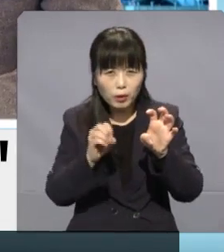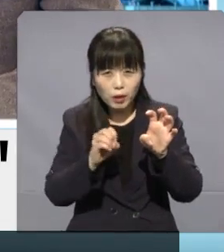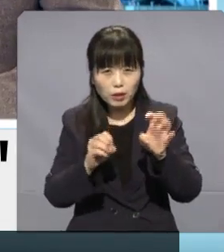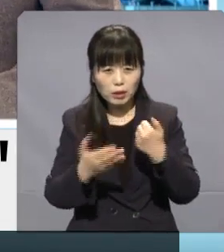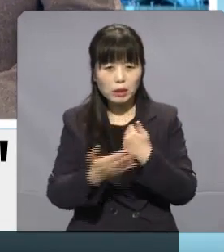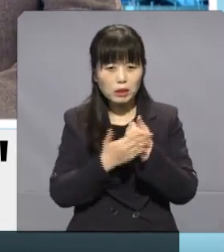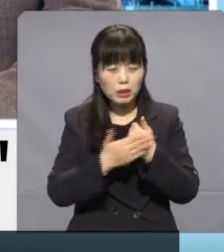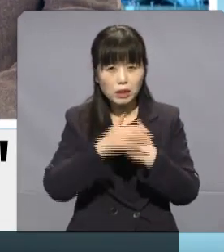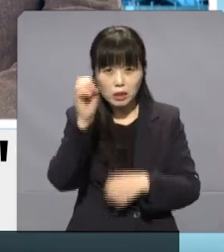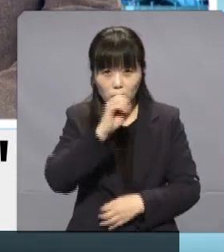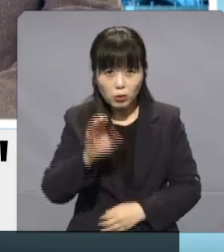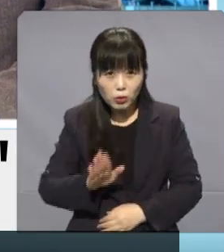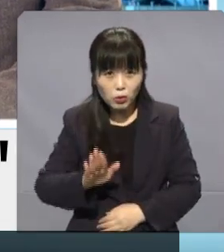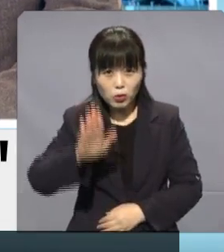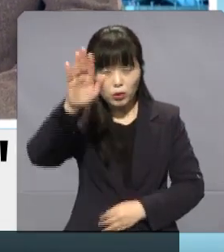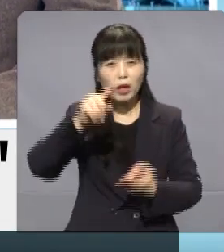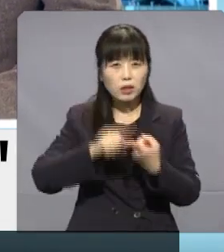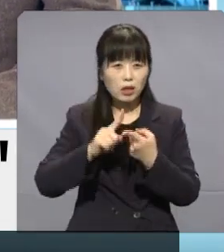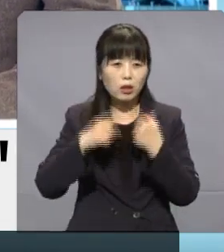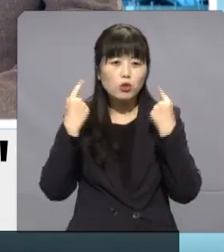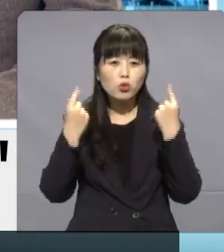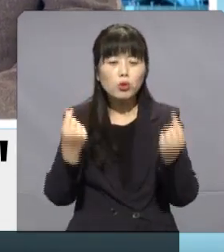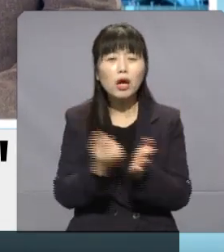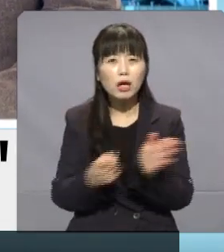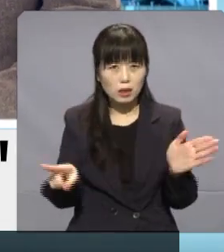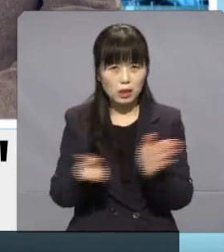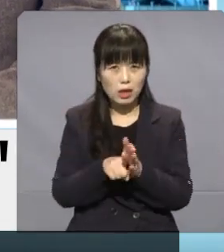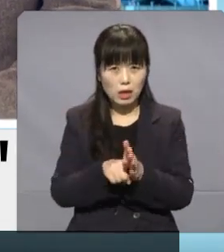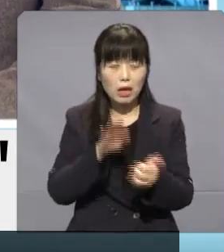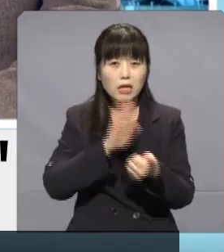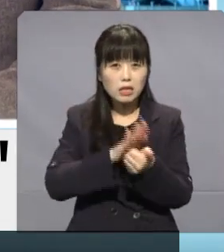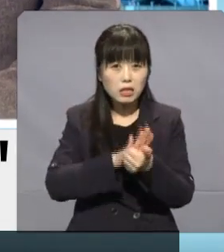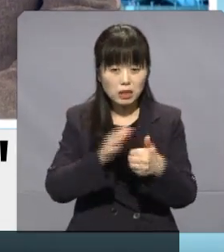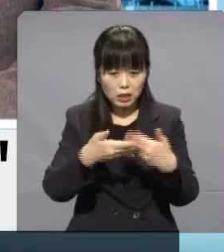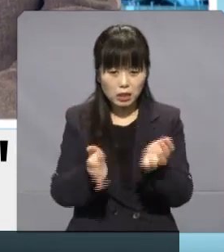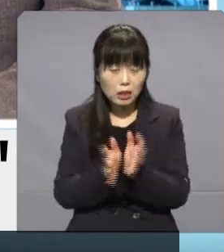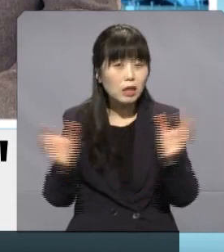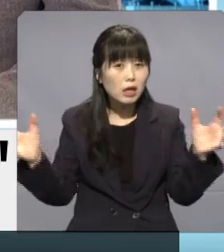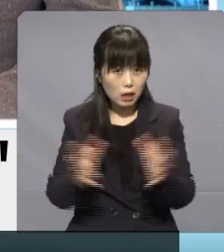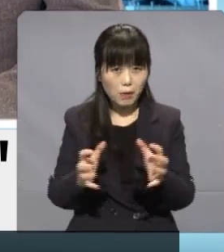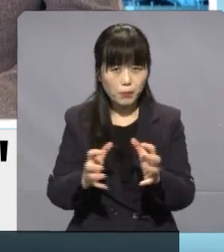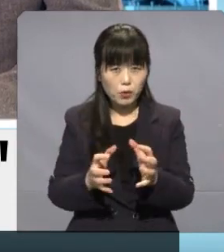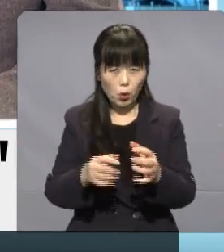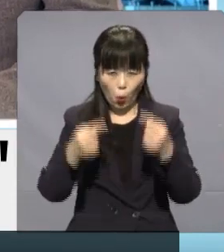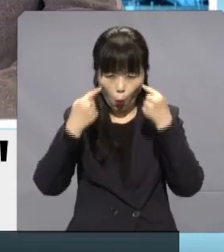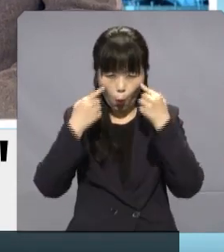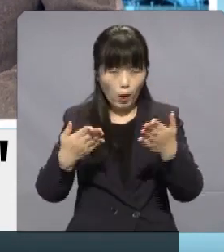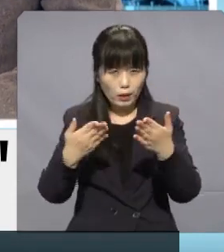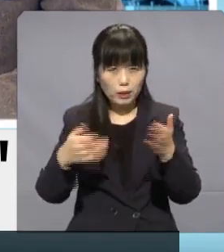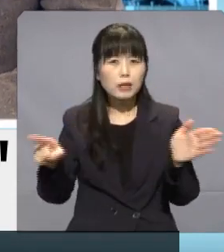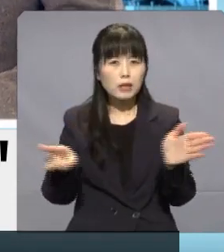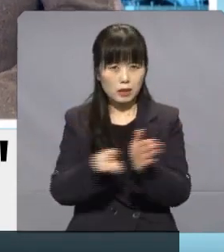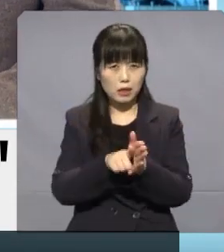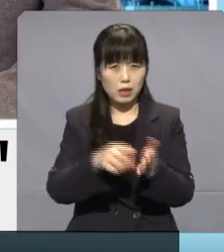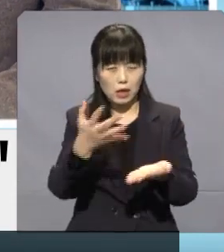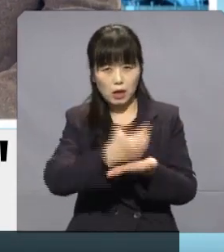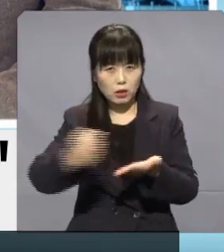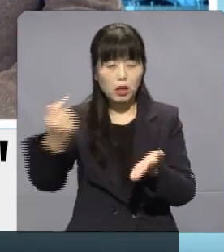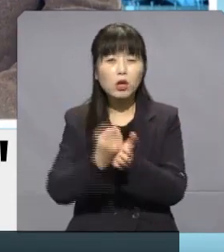끌어올린 지지율을 갖다가 유지하기 위한, 즉 지지층 결집, 확고하게 이걸 다지기